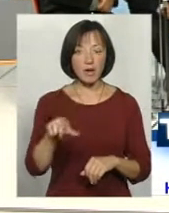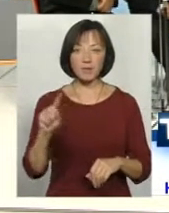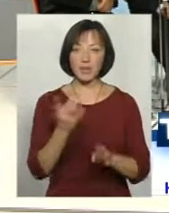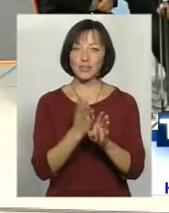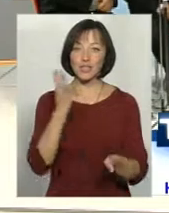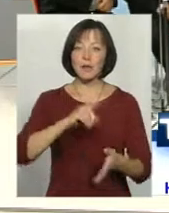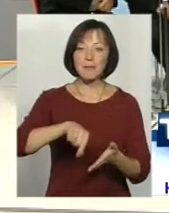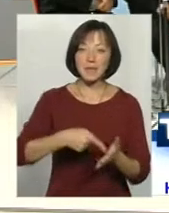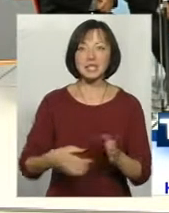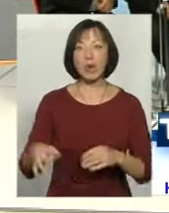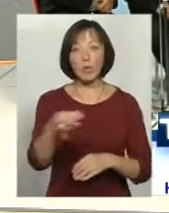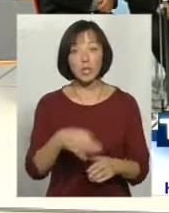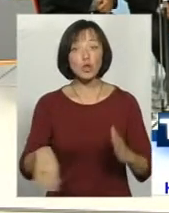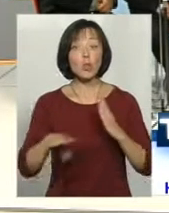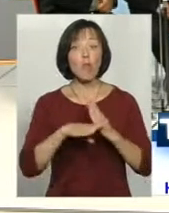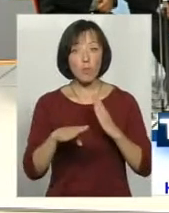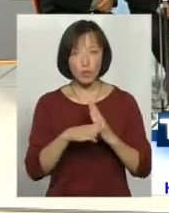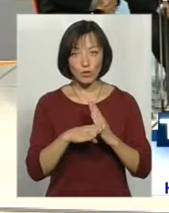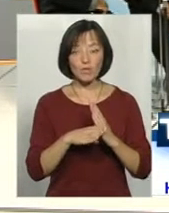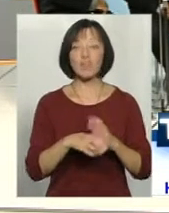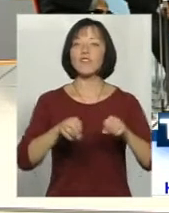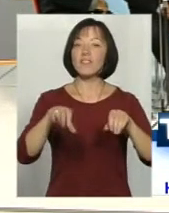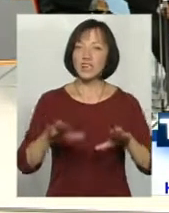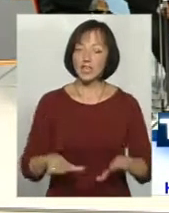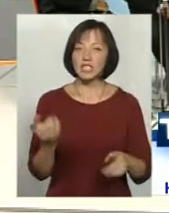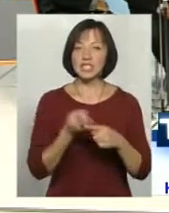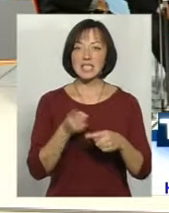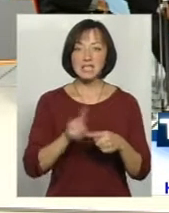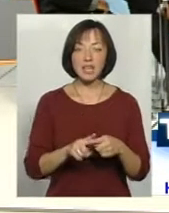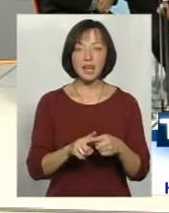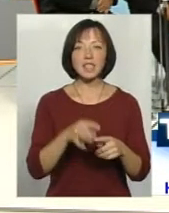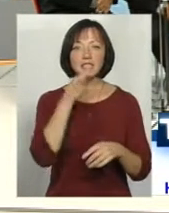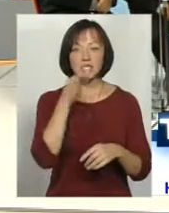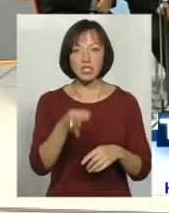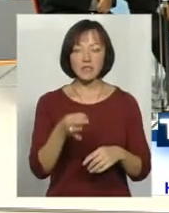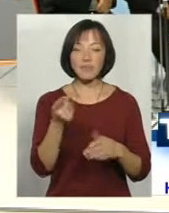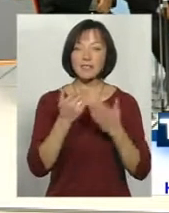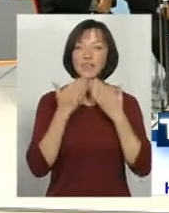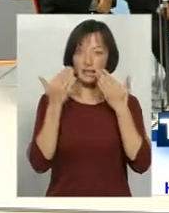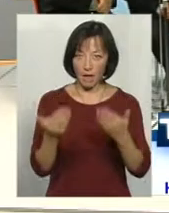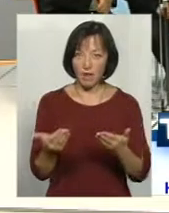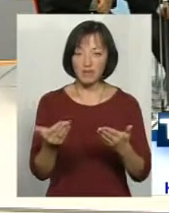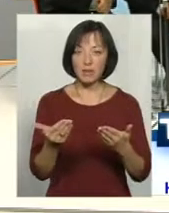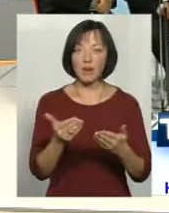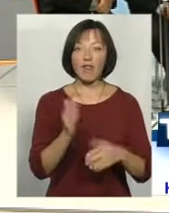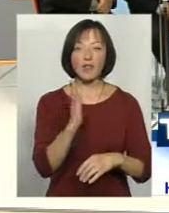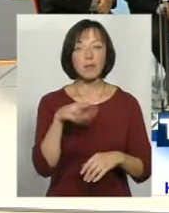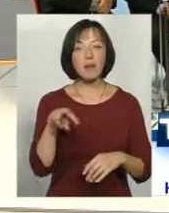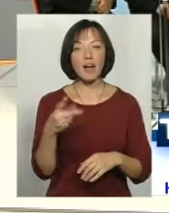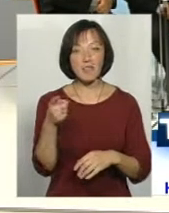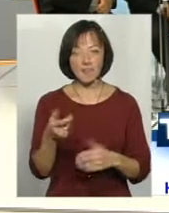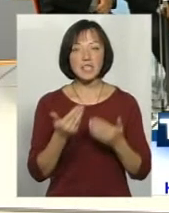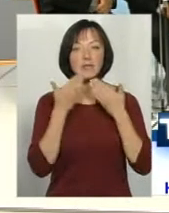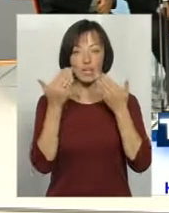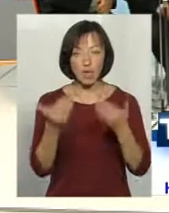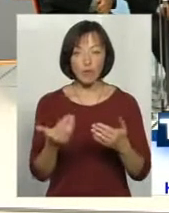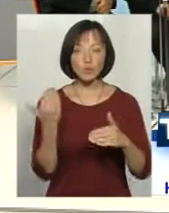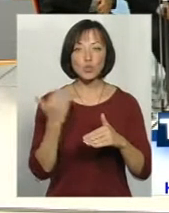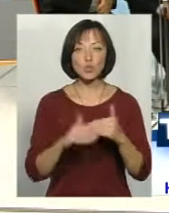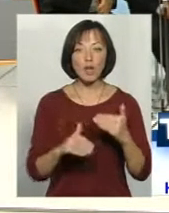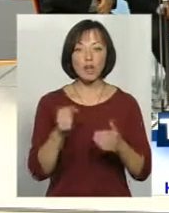чергу міста і області, які допоможуть нам вирішити. Скажіть, будь ласка, а чи зверталися, чи з Володимиром Миколайовичем, чи зверталися